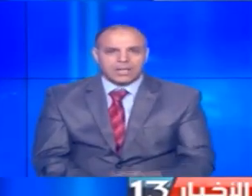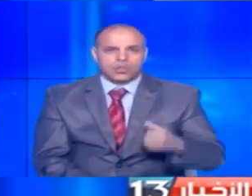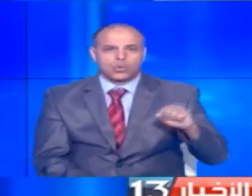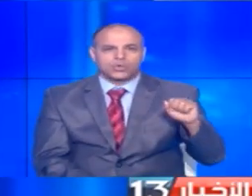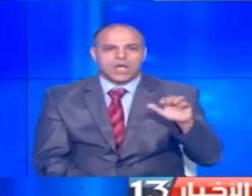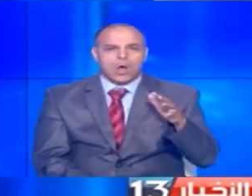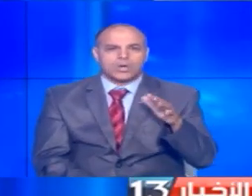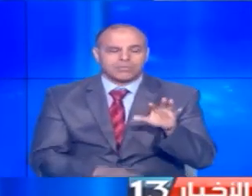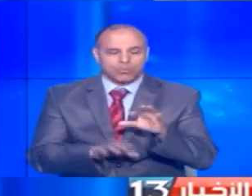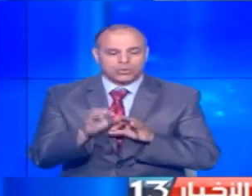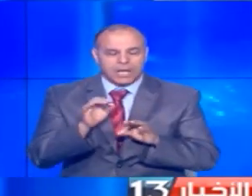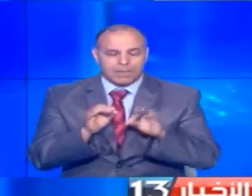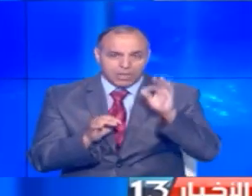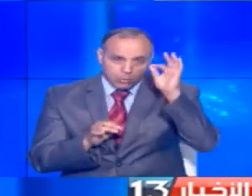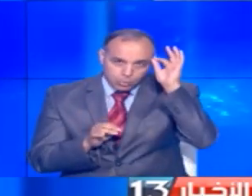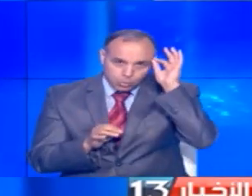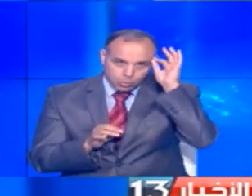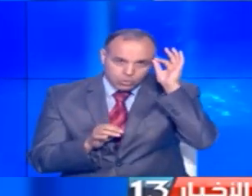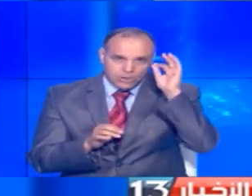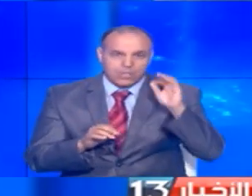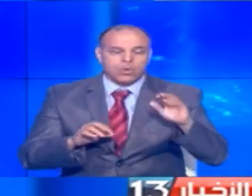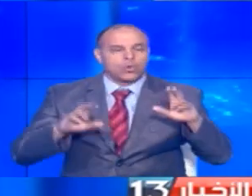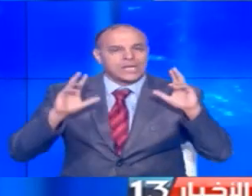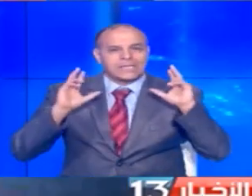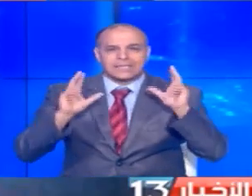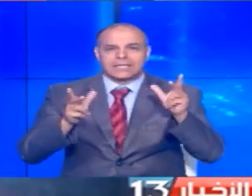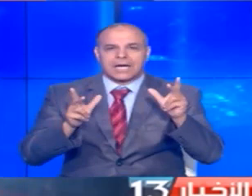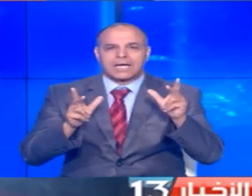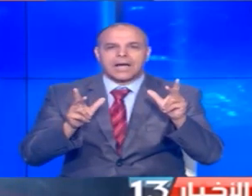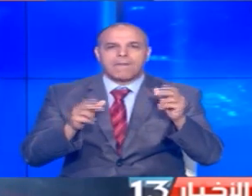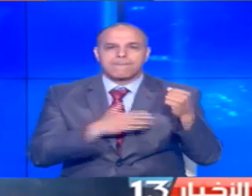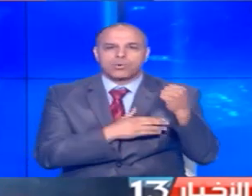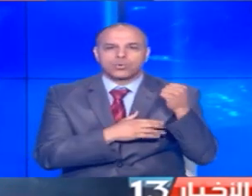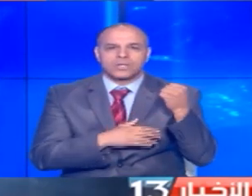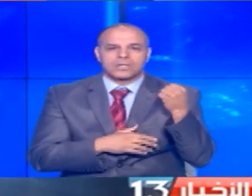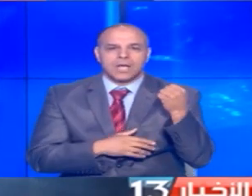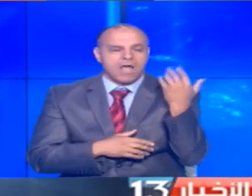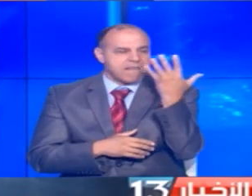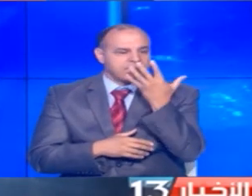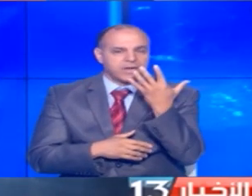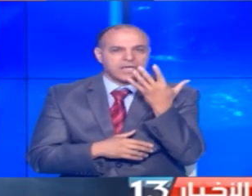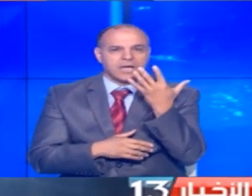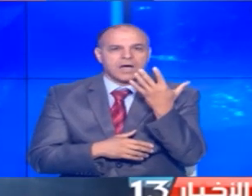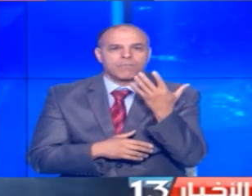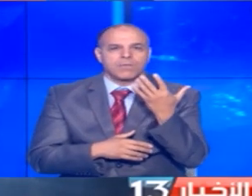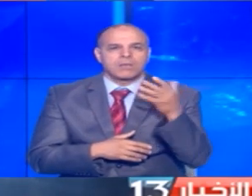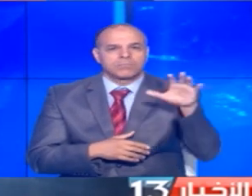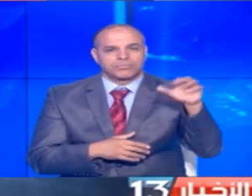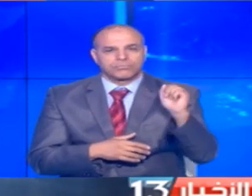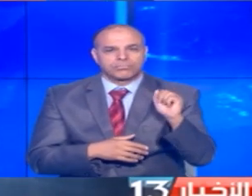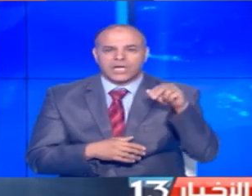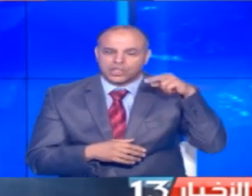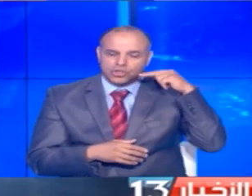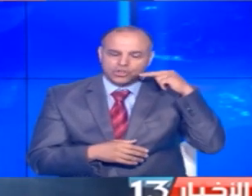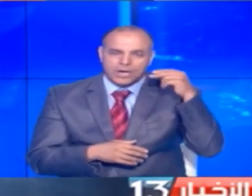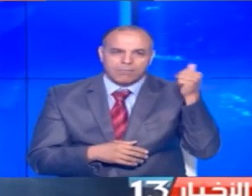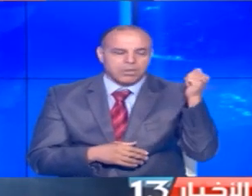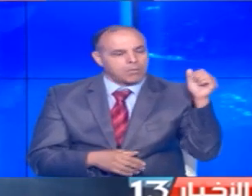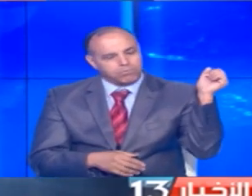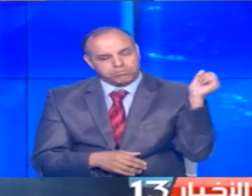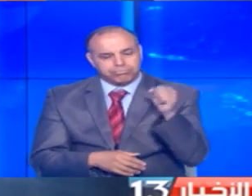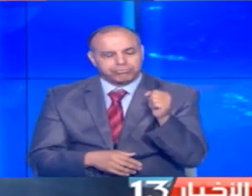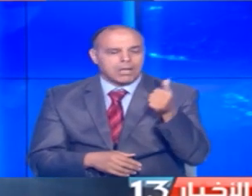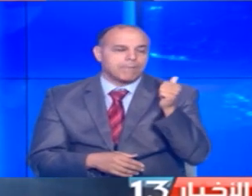توج أواسط المنتخب الوطني للكرة الطائرة ببطولة أمم إفريقيا التي استضافتها نيجيريا إثر الفوز